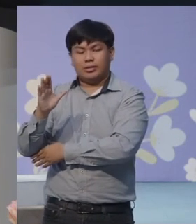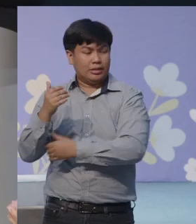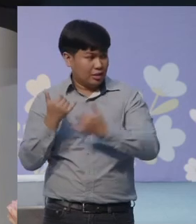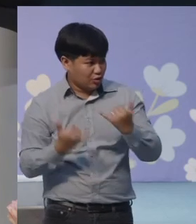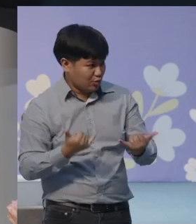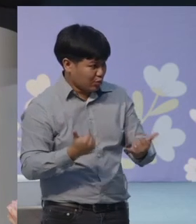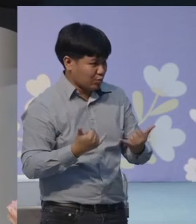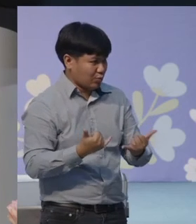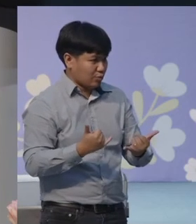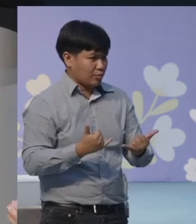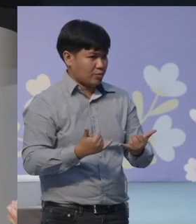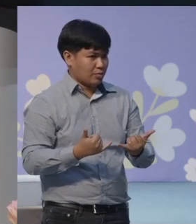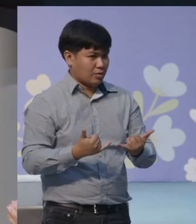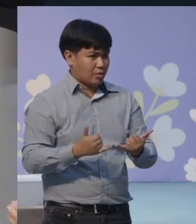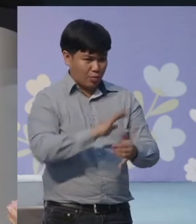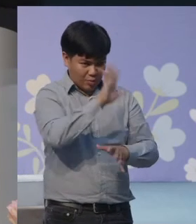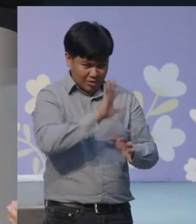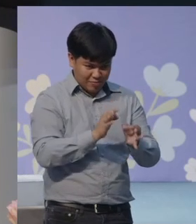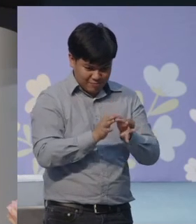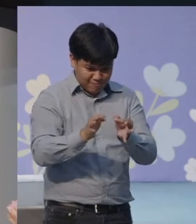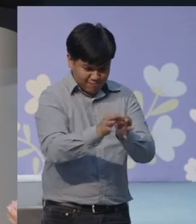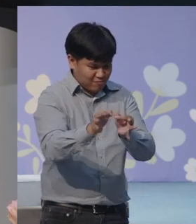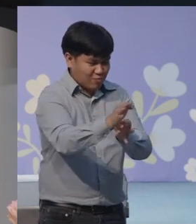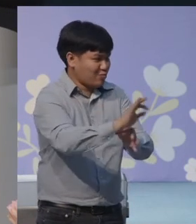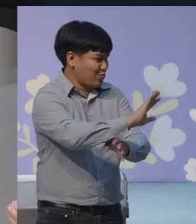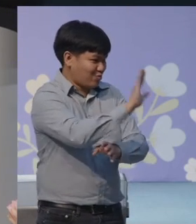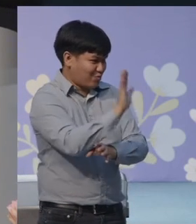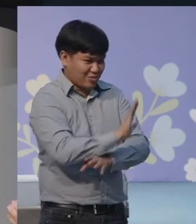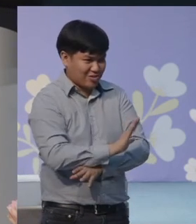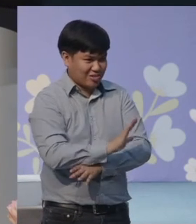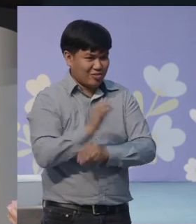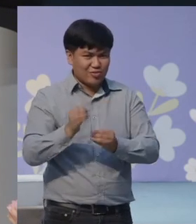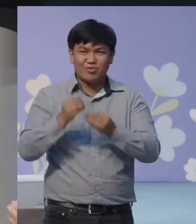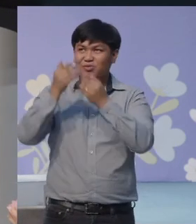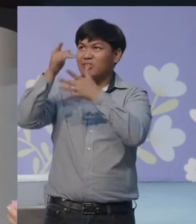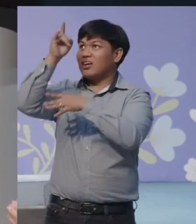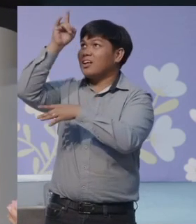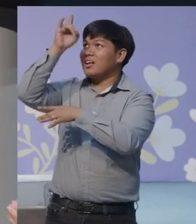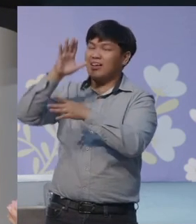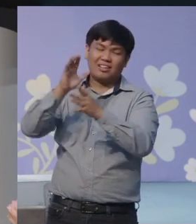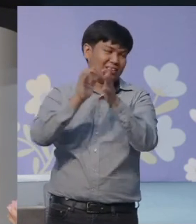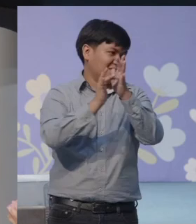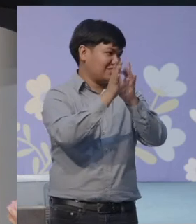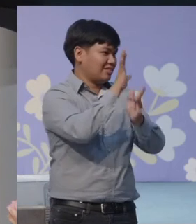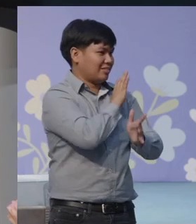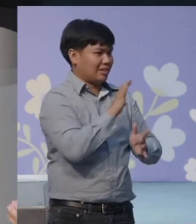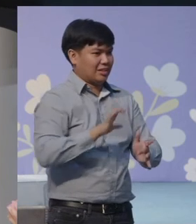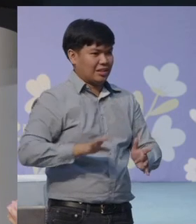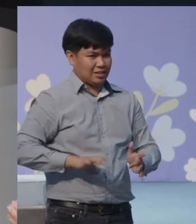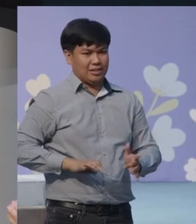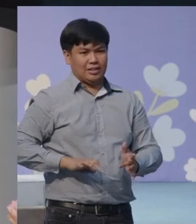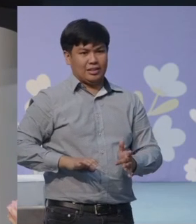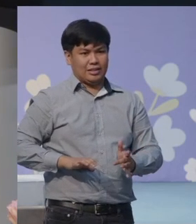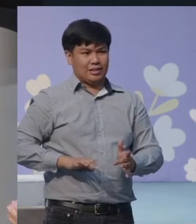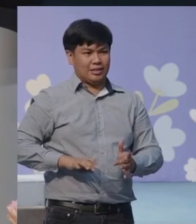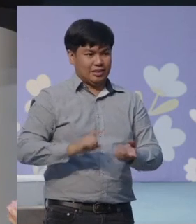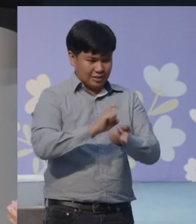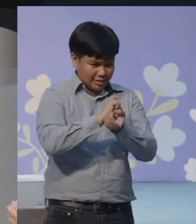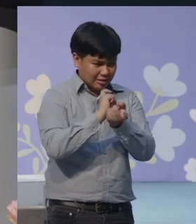Ngayon, kung hindi niyo pa nagagawa, kay Hesukristo na aking